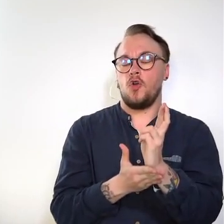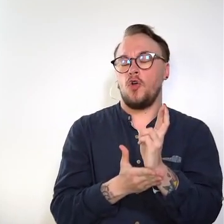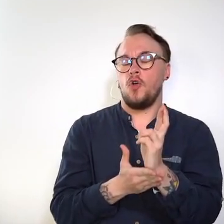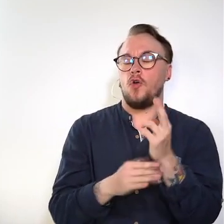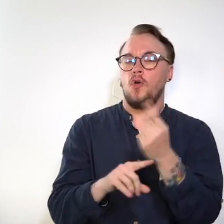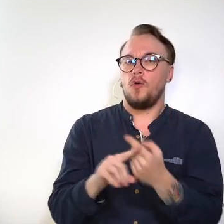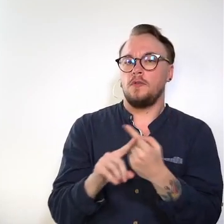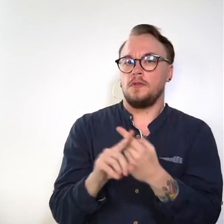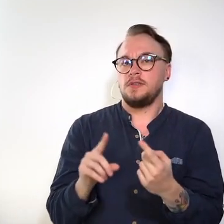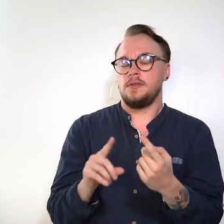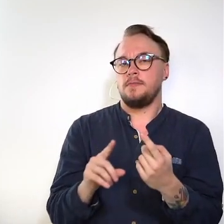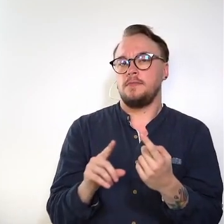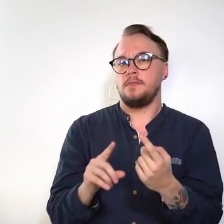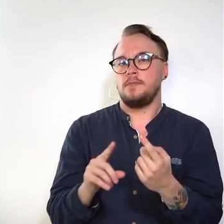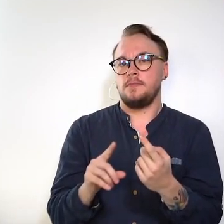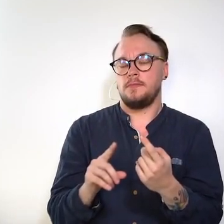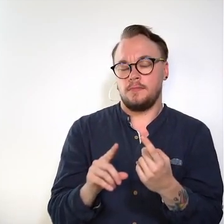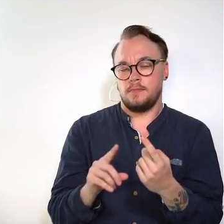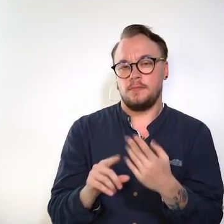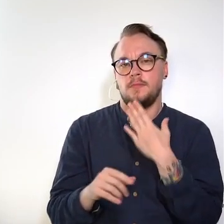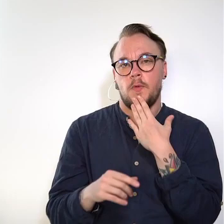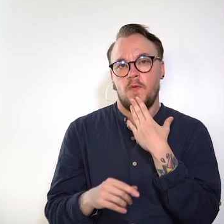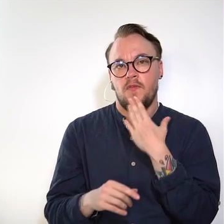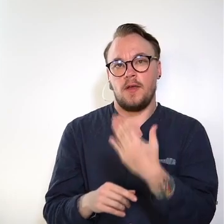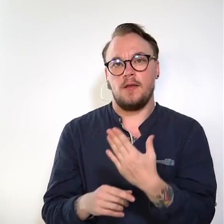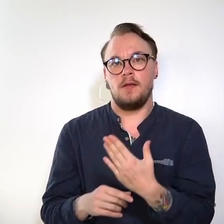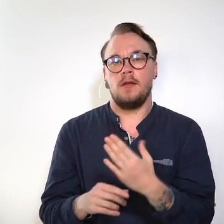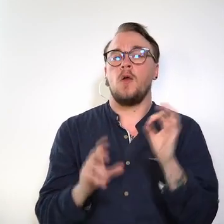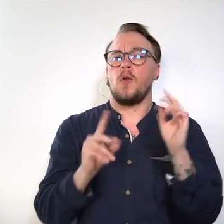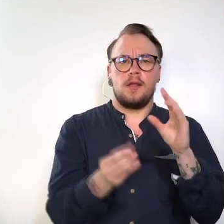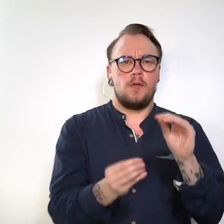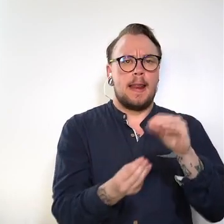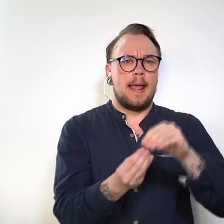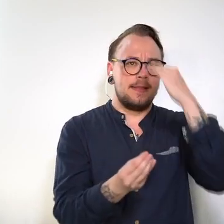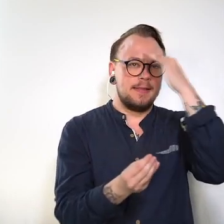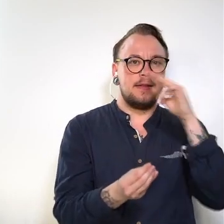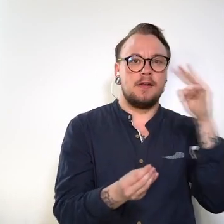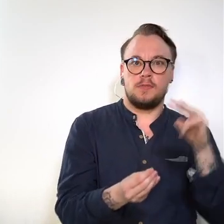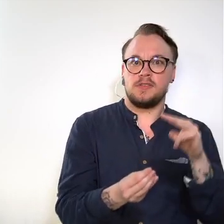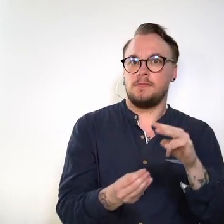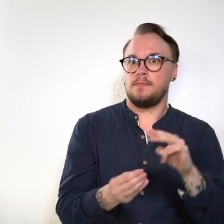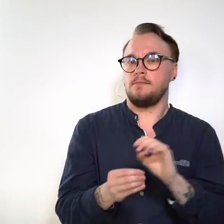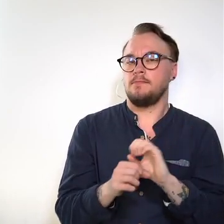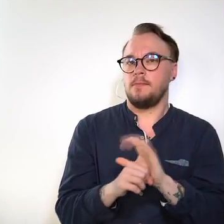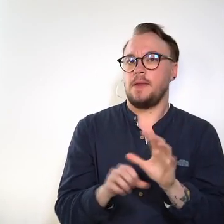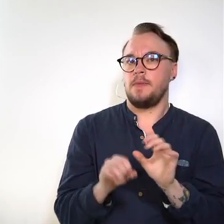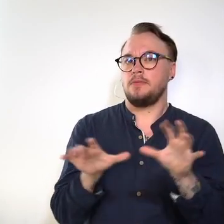pohjimmiltaan aika myöskin lääketieteelliseen kysymykseen, eli leviävään epidemiaan, niin saattaa olla